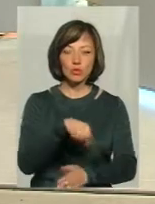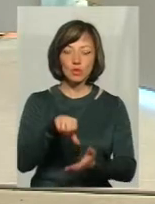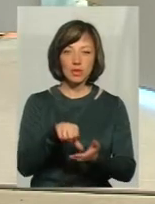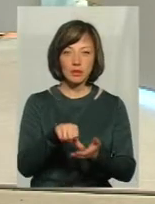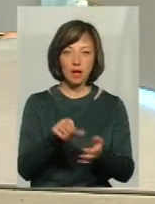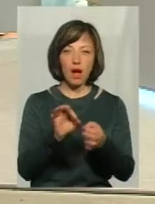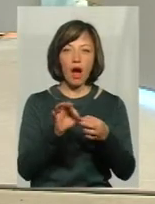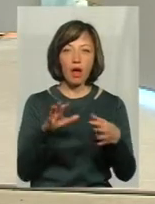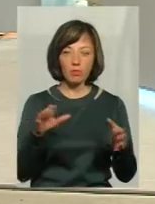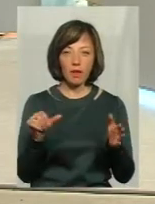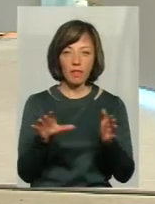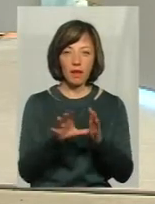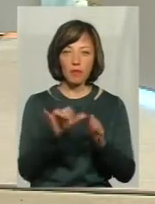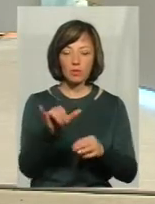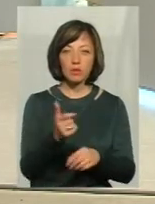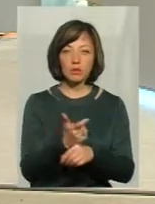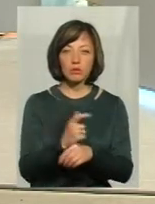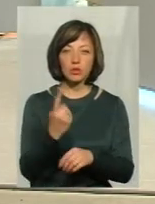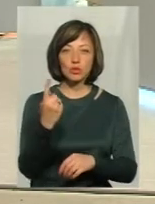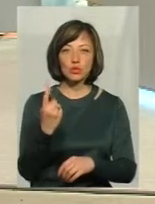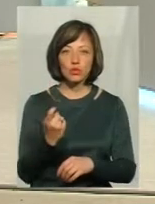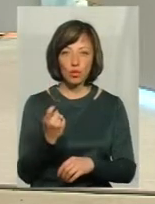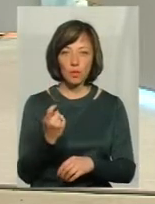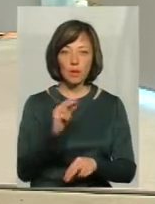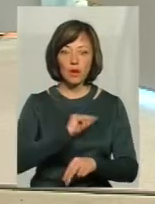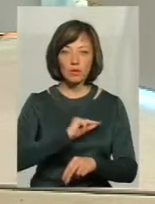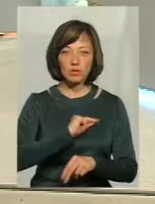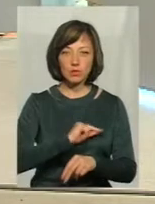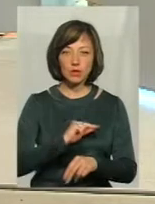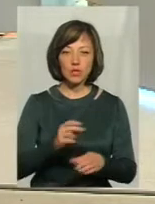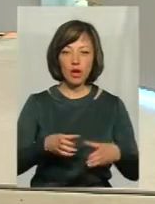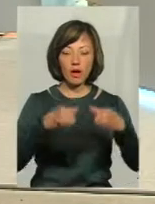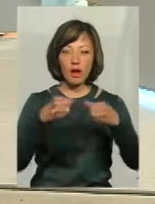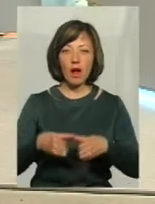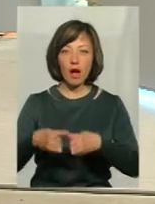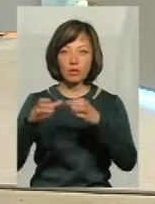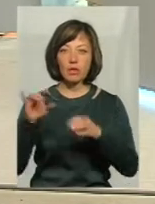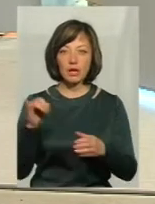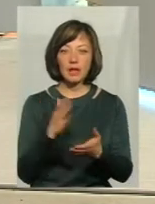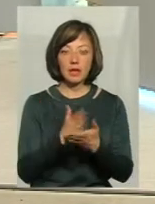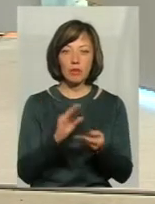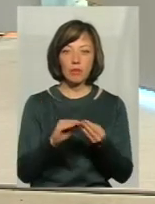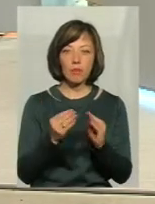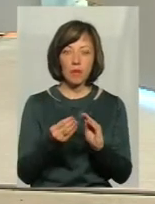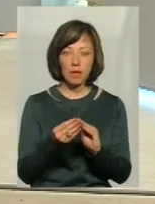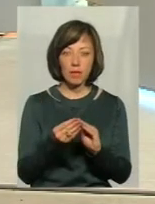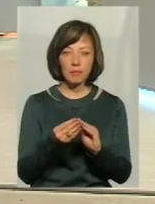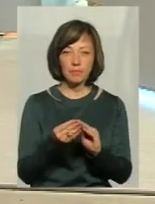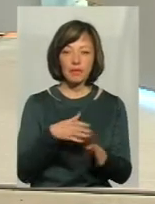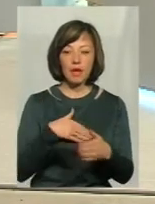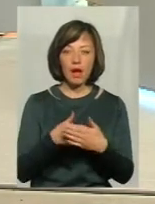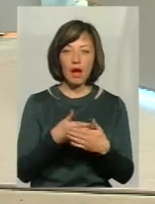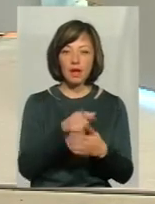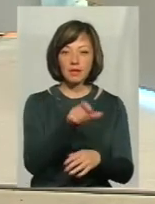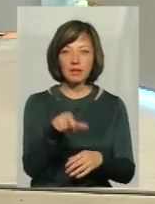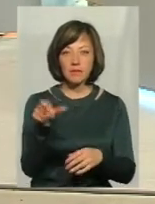ринку. Тобто в них є більш ніж 100 працюючих реакторів і, відповідно, є з цим проблеми. Тобто активісти там